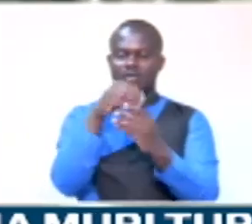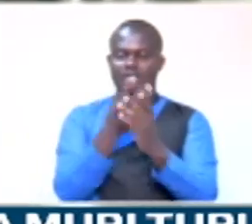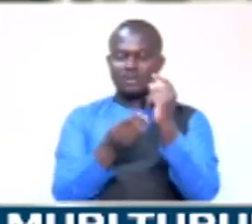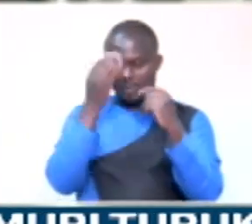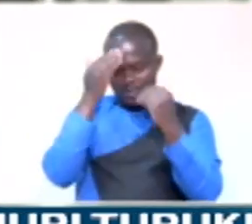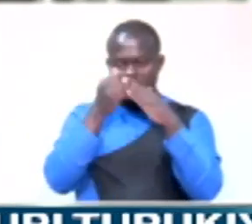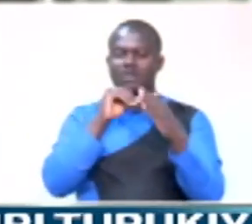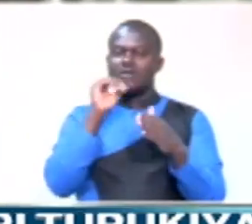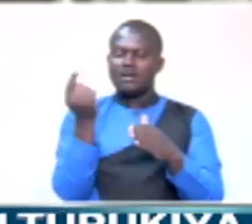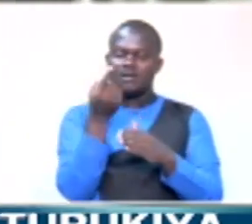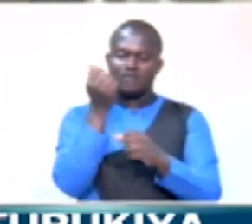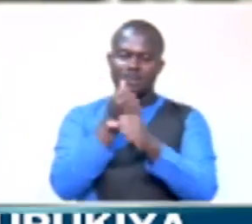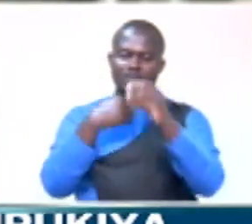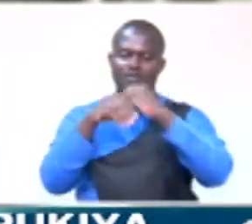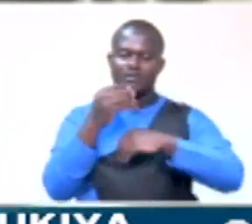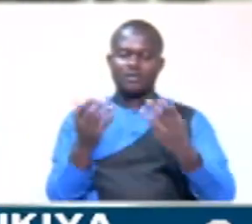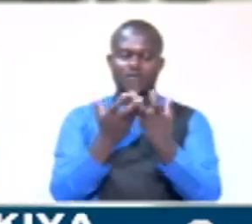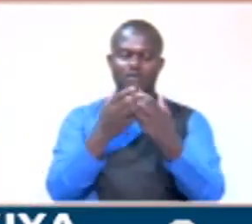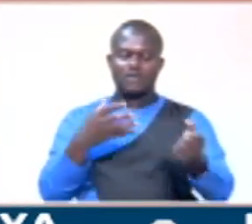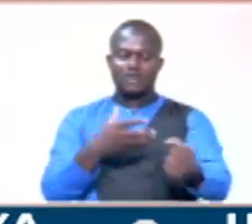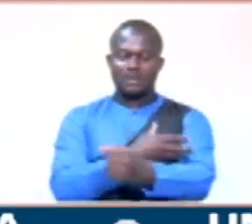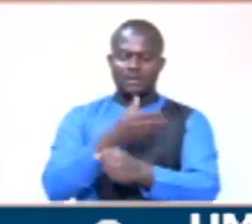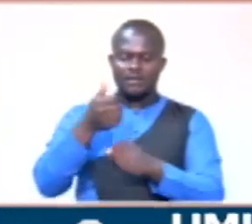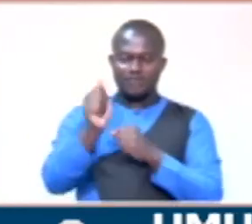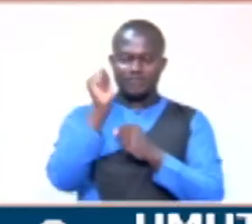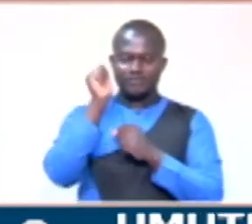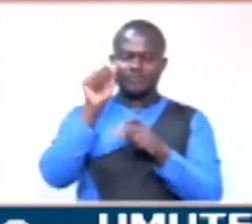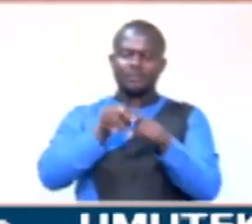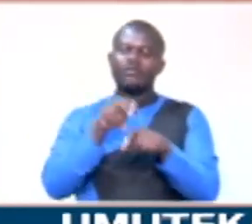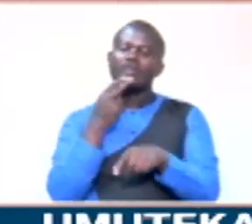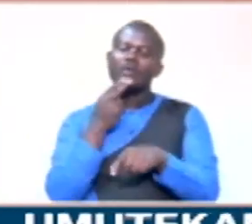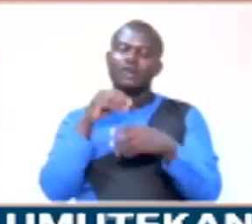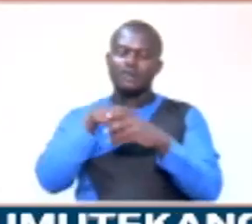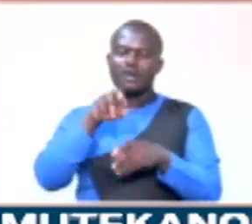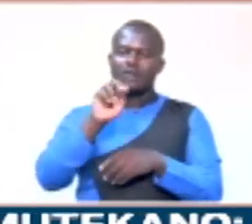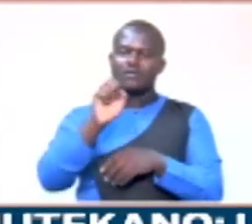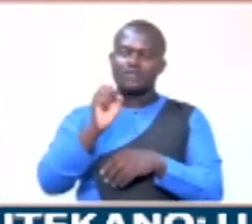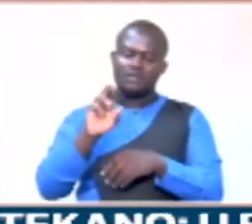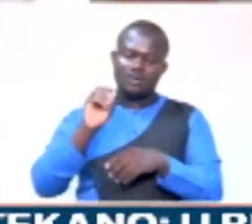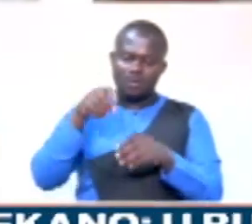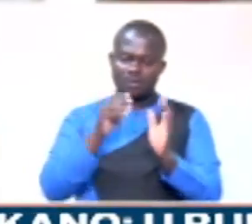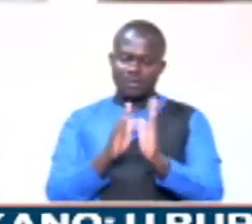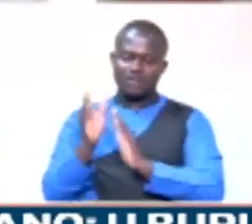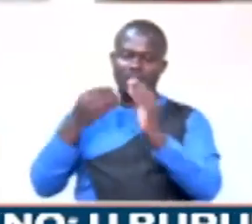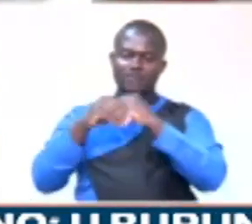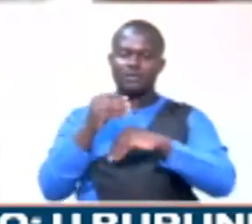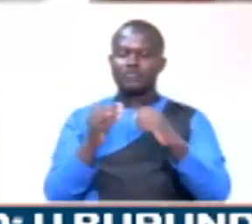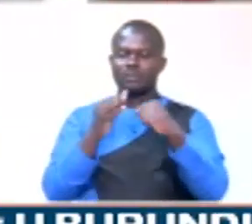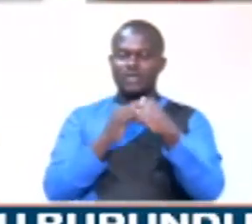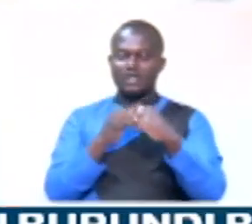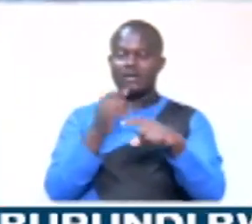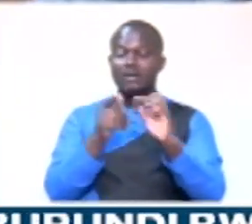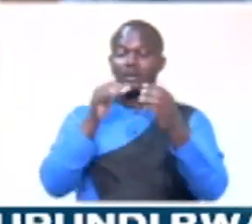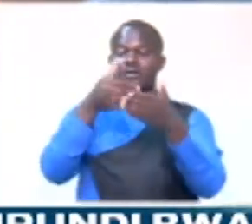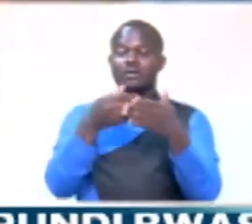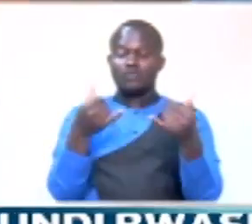ko nta na rumwe rukora ibicuruzwa bihwanye n'ubushobozi bwarwo. Nk'urwubuki rwa Rutsiro rwagombaga gutunganya ibicuruzwa umunani, ariko